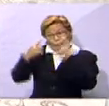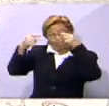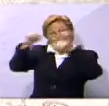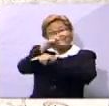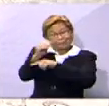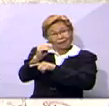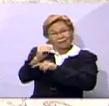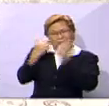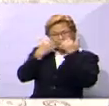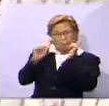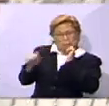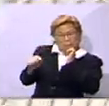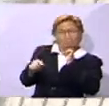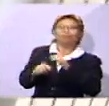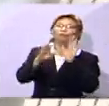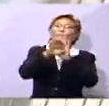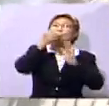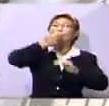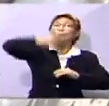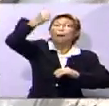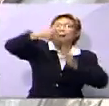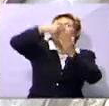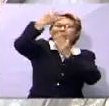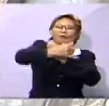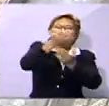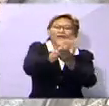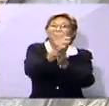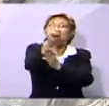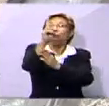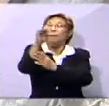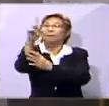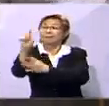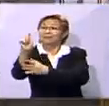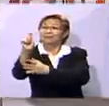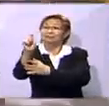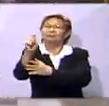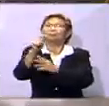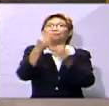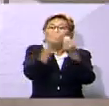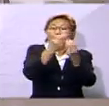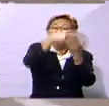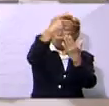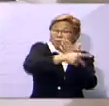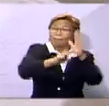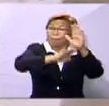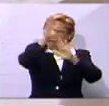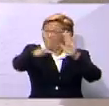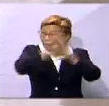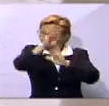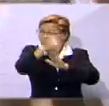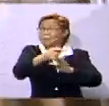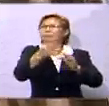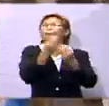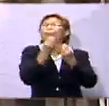serta keupayaan. Contoh terbaik adalah projek fasa 1 MRT daripada nilai projek pembangunan